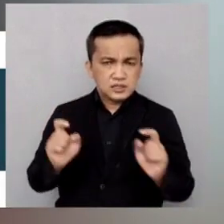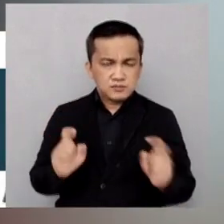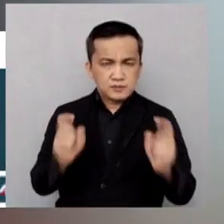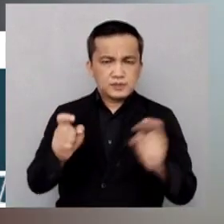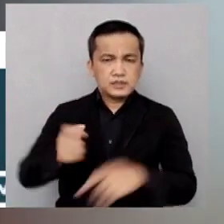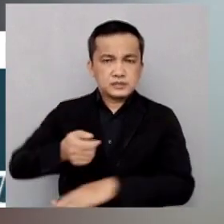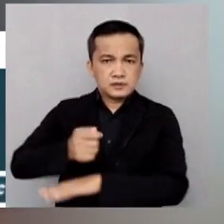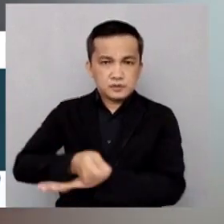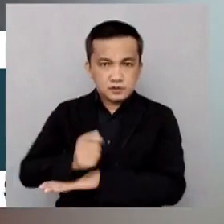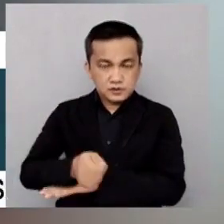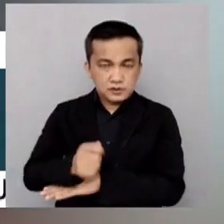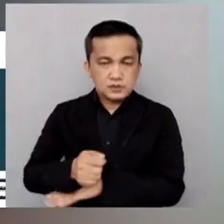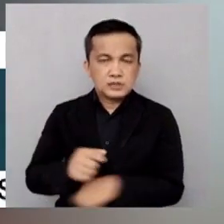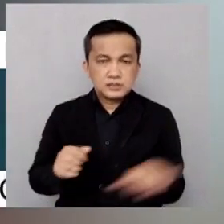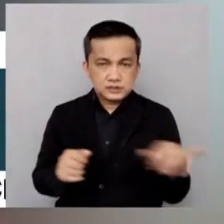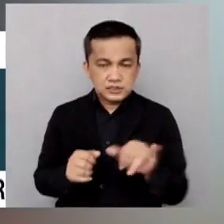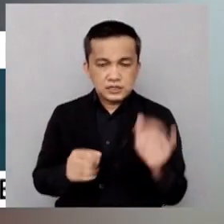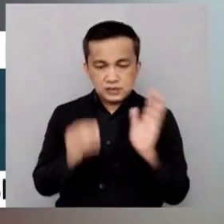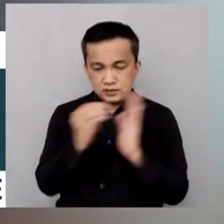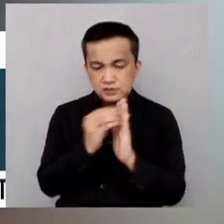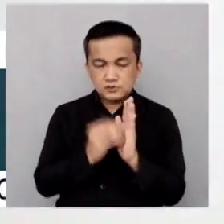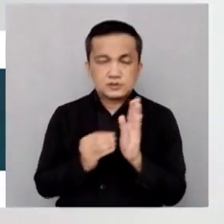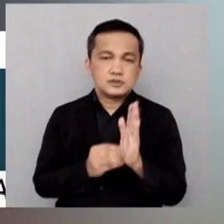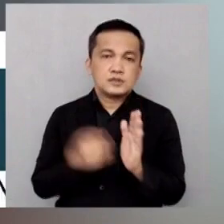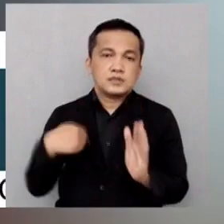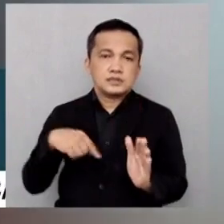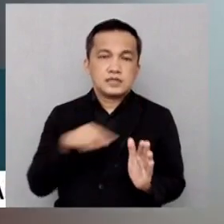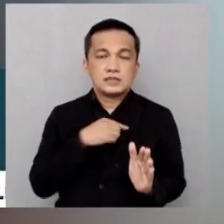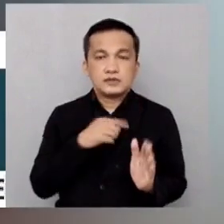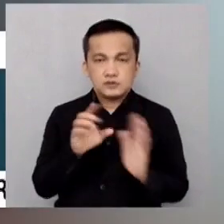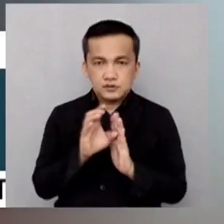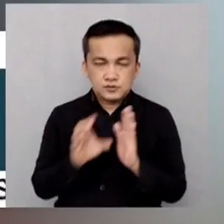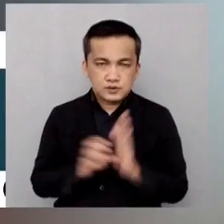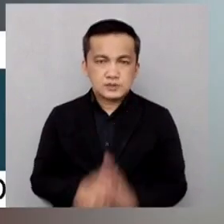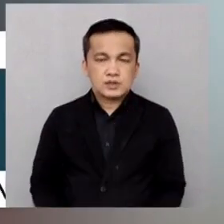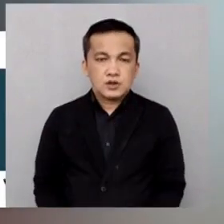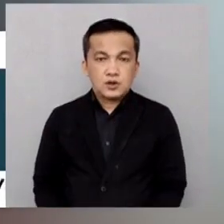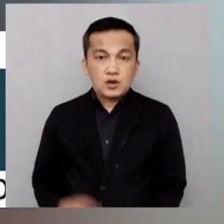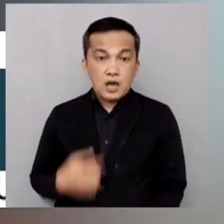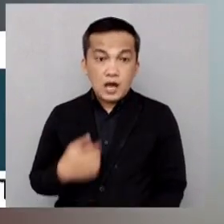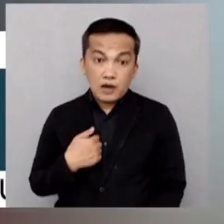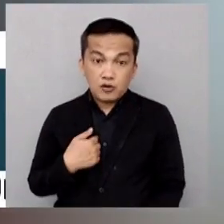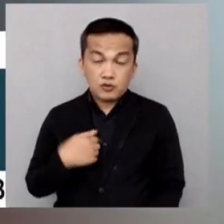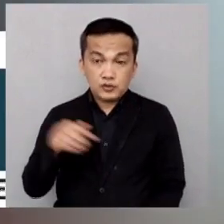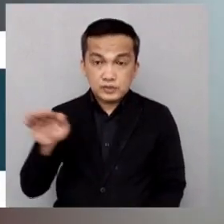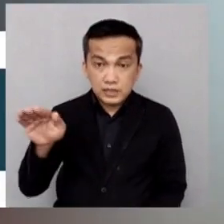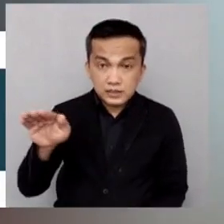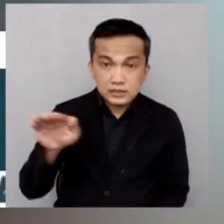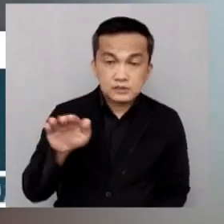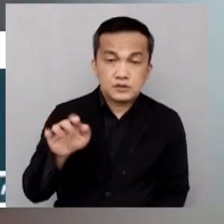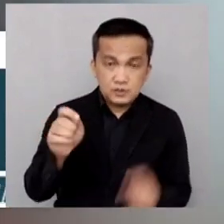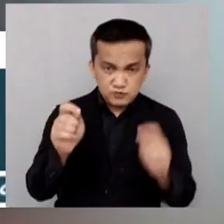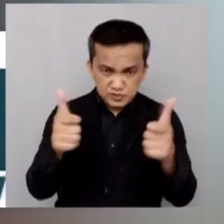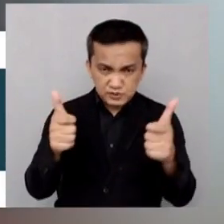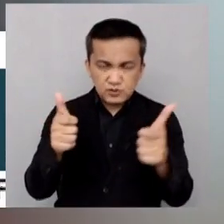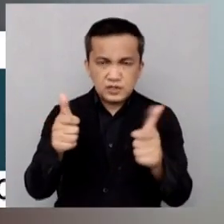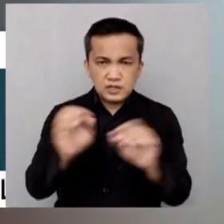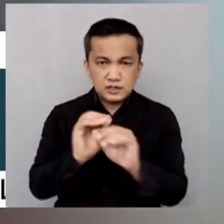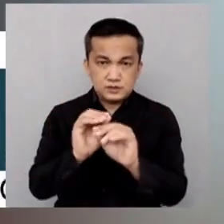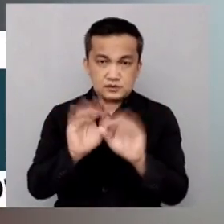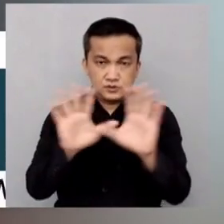paglilitis gaya ng nakasaad sa ating konstitusyon. Nananawagan ako ng agarang at malinaw